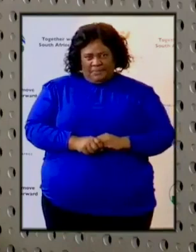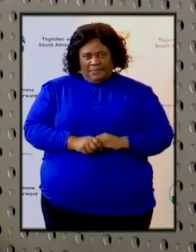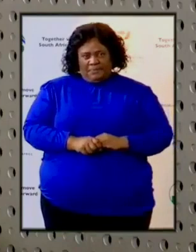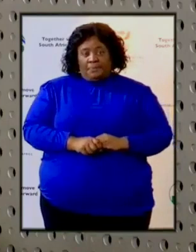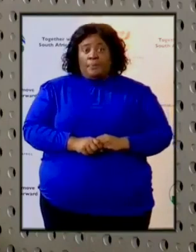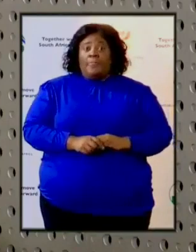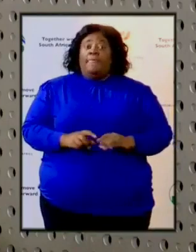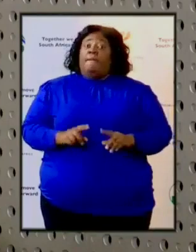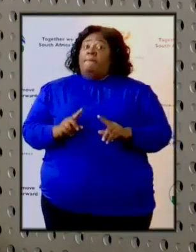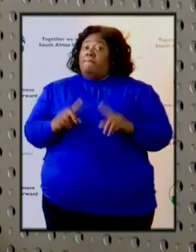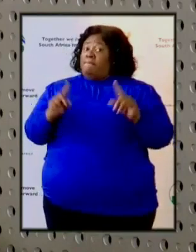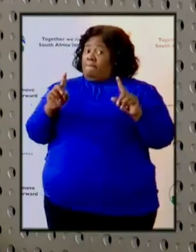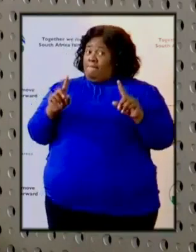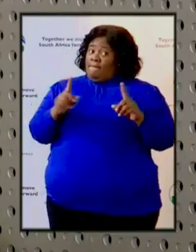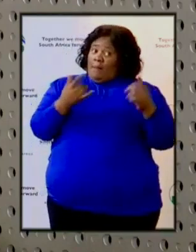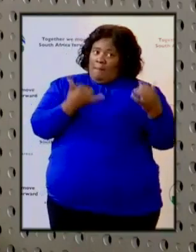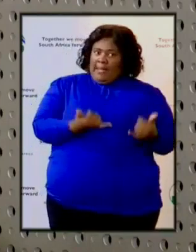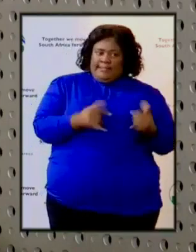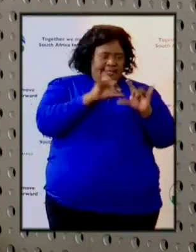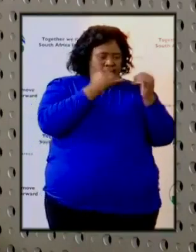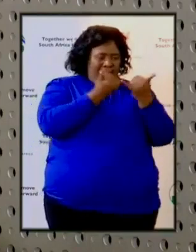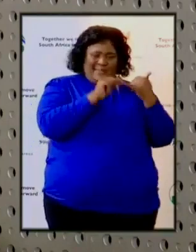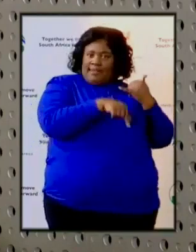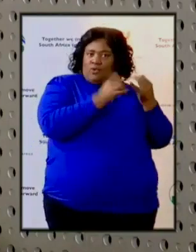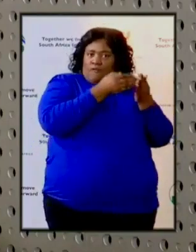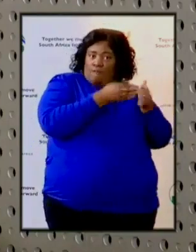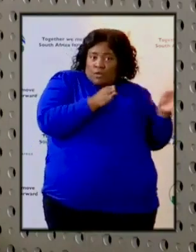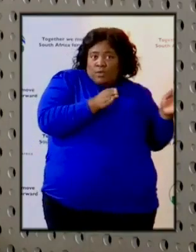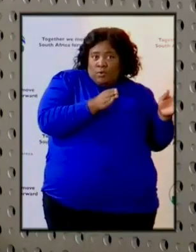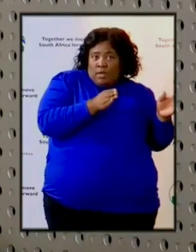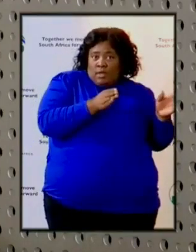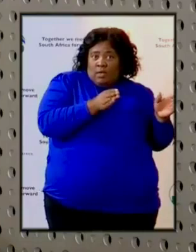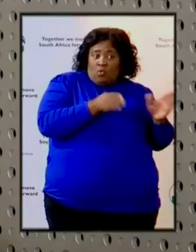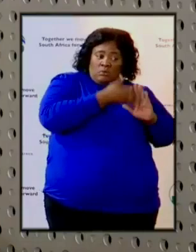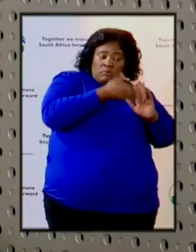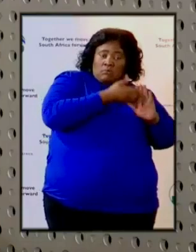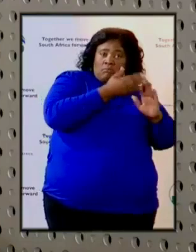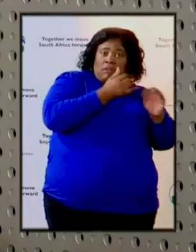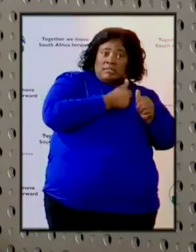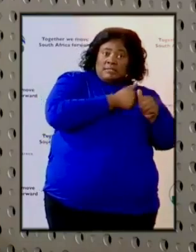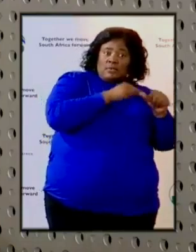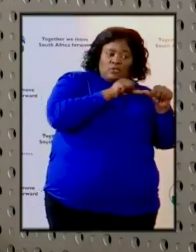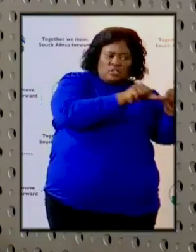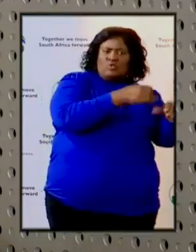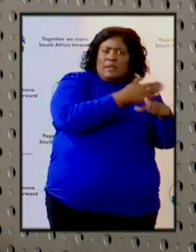Suvunyelweke kodwa ukuphuma mangabe inkampani yakho isivuliwe ukuthi yasebenza ikubizile ukuthi uzosebenza.